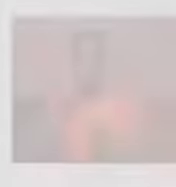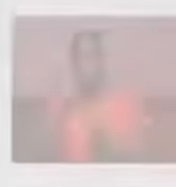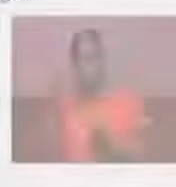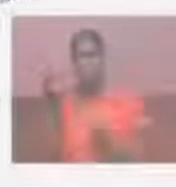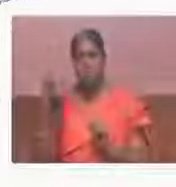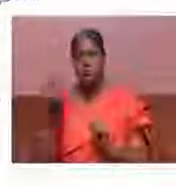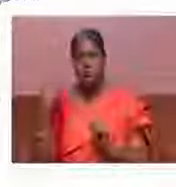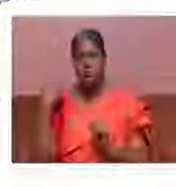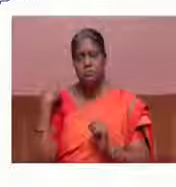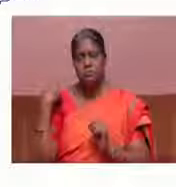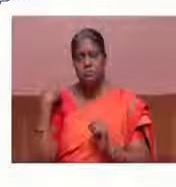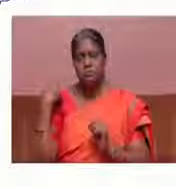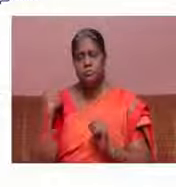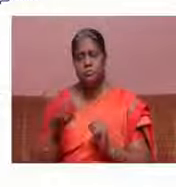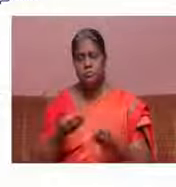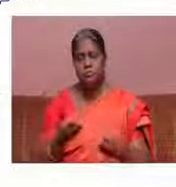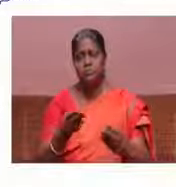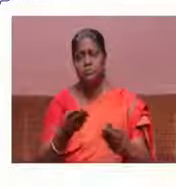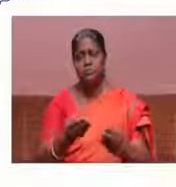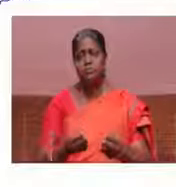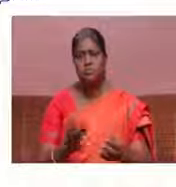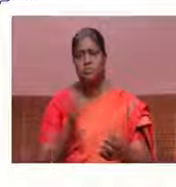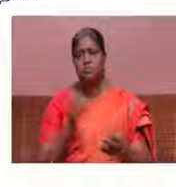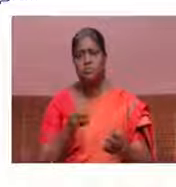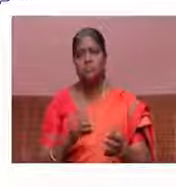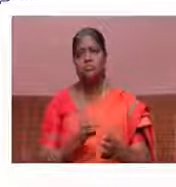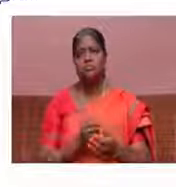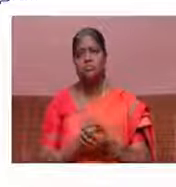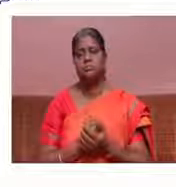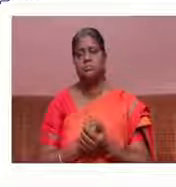காது கேட்காது கஷ்டப்படும் நபர்களுக்கு உதவி செய்யும் முறைகள்.